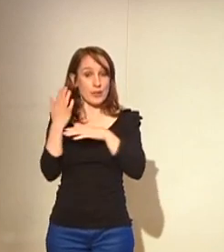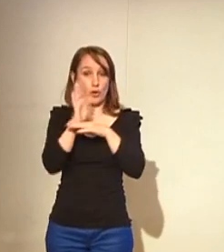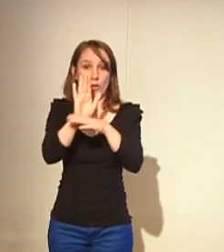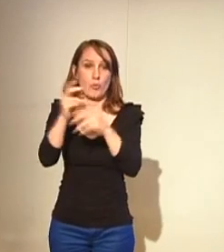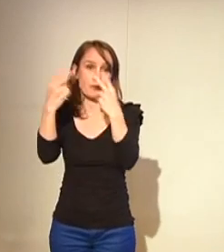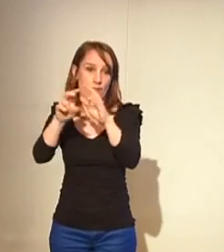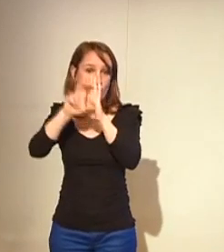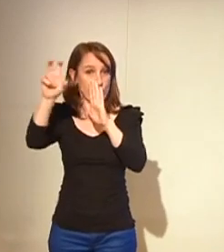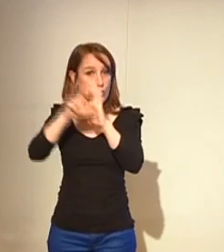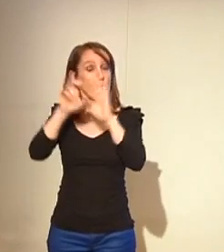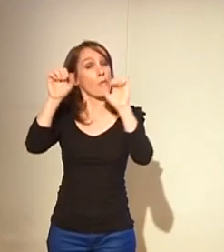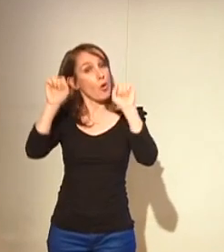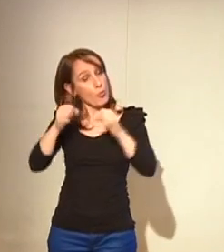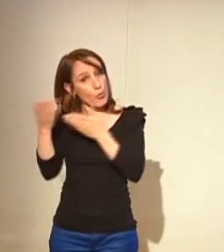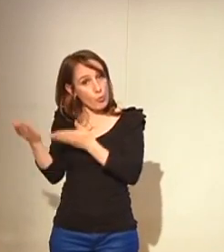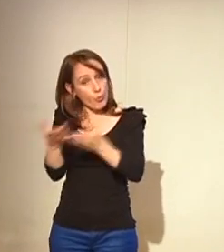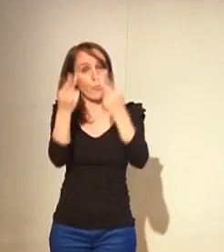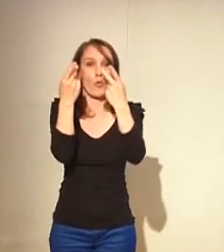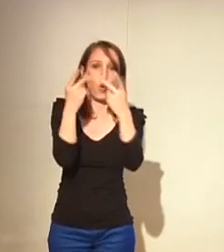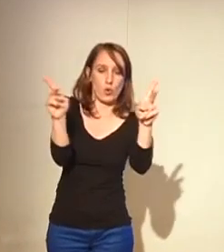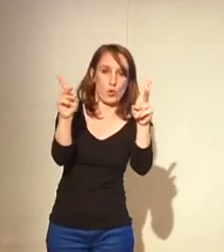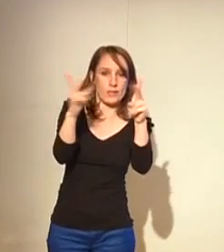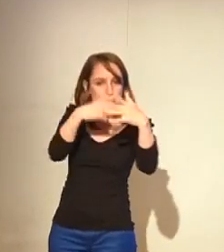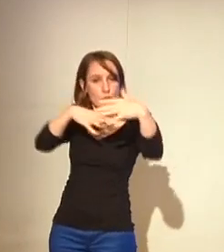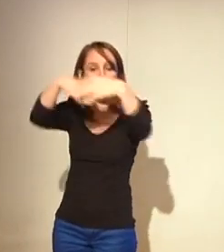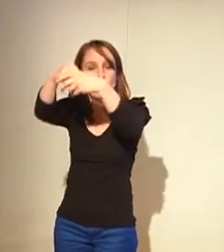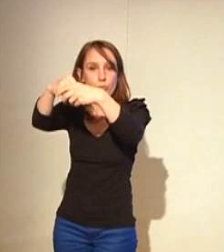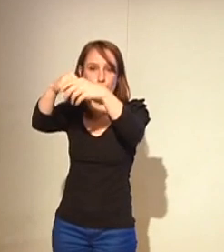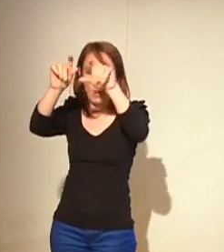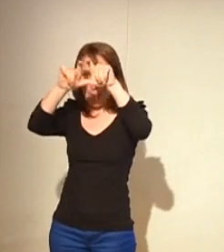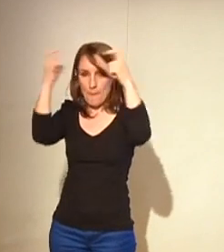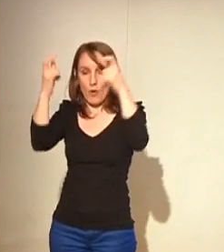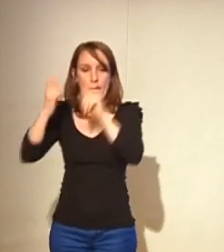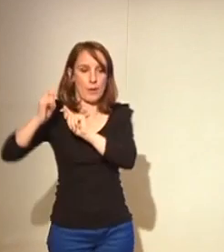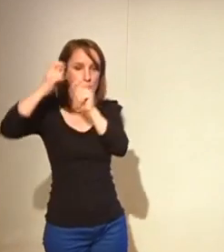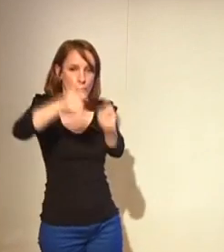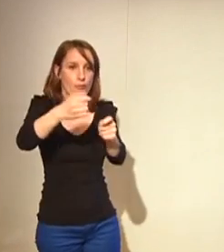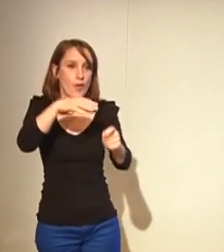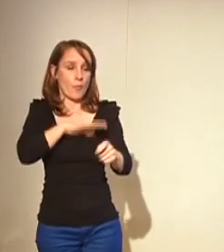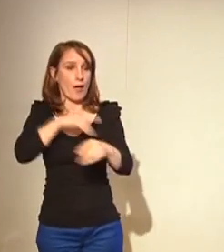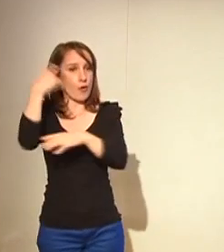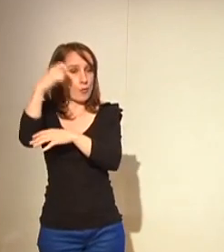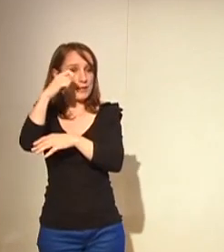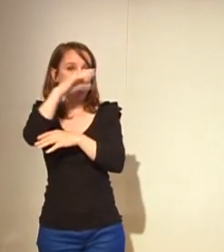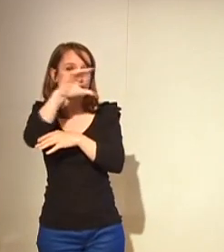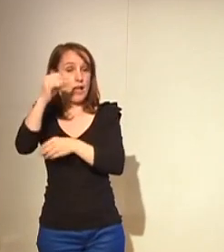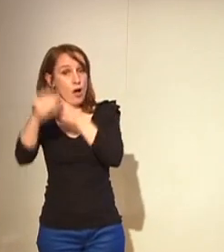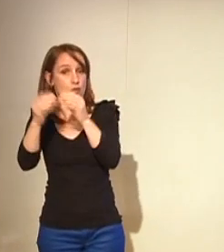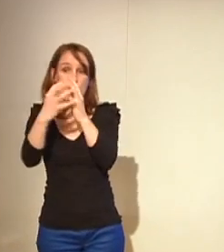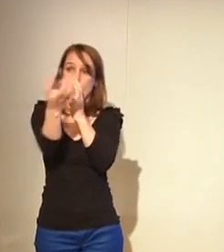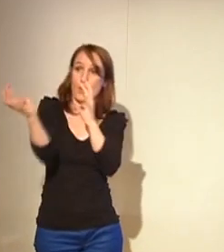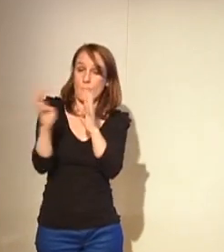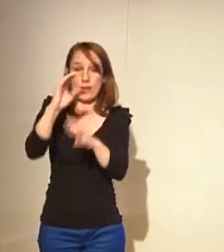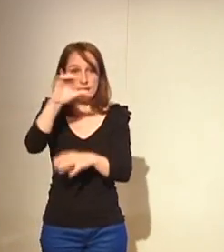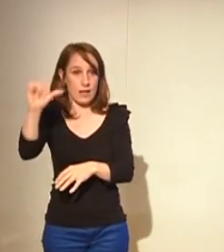Grenoble seront autorisés à exercer les mandats qui pourrai leur être délégués par le président du conseil d'administration ou le consadministration mais qu'ils